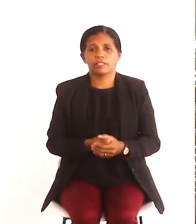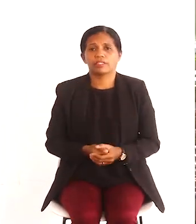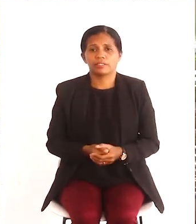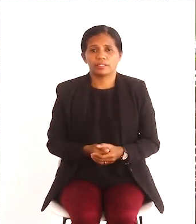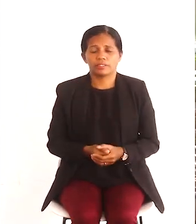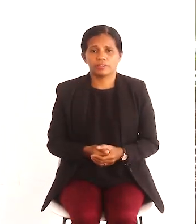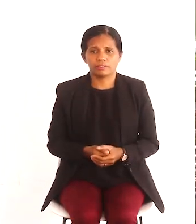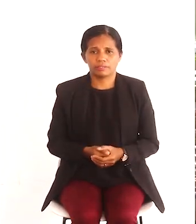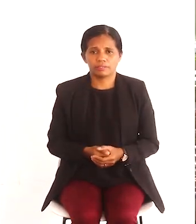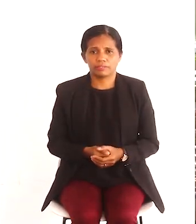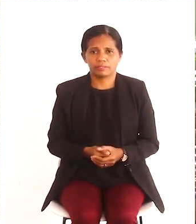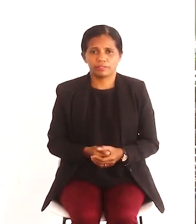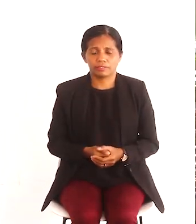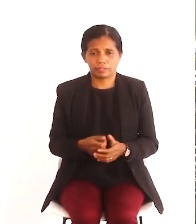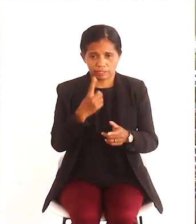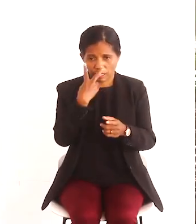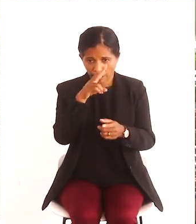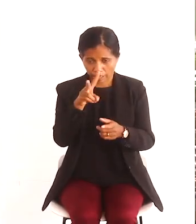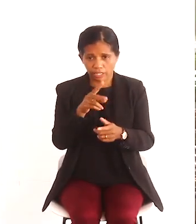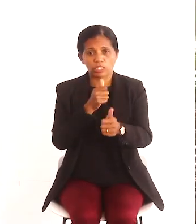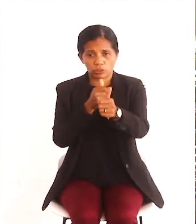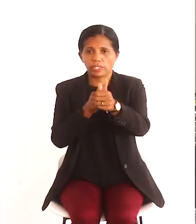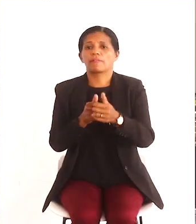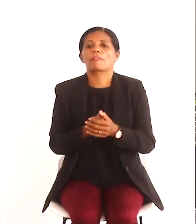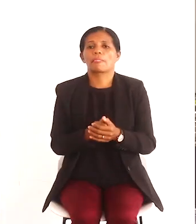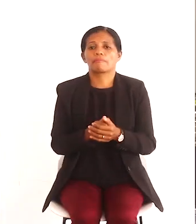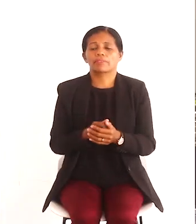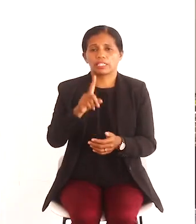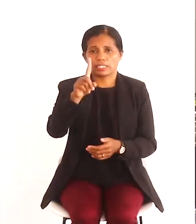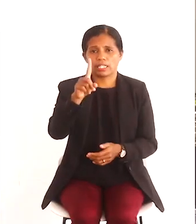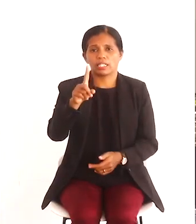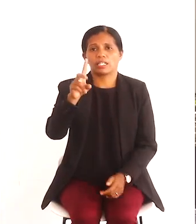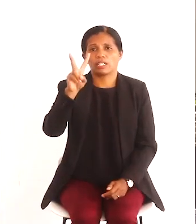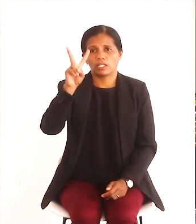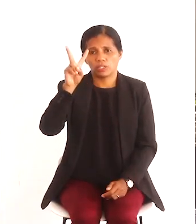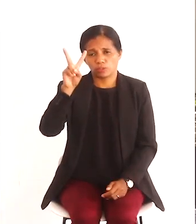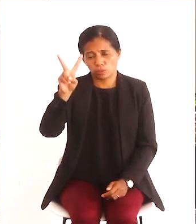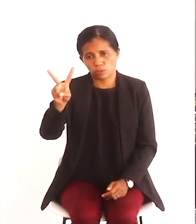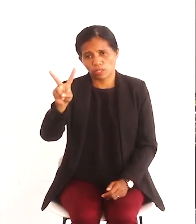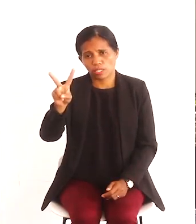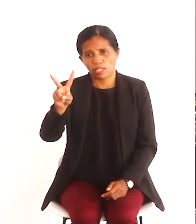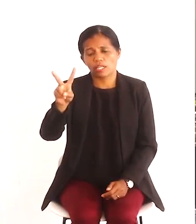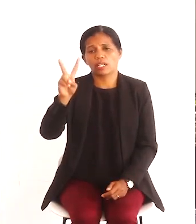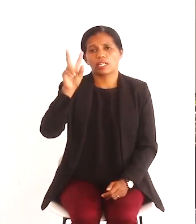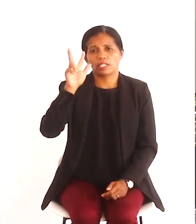ain, okos. Harehao, ita komesa. Ida,